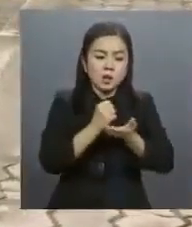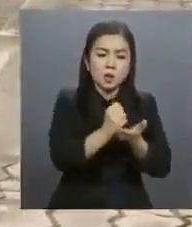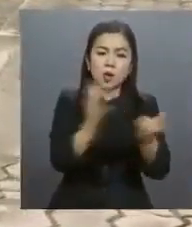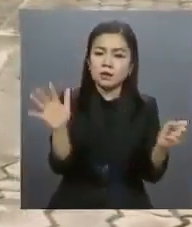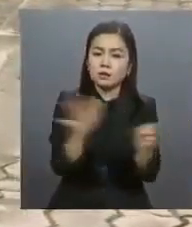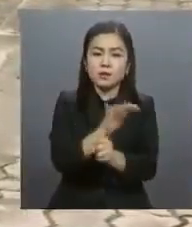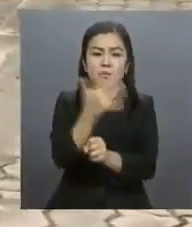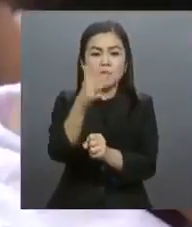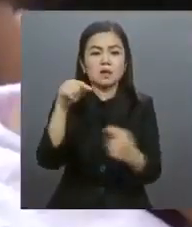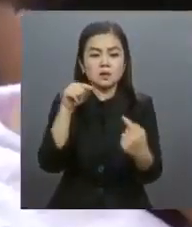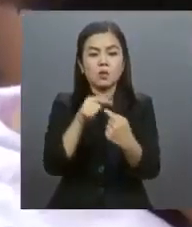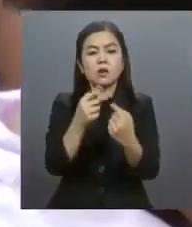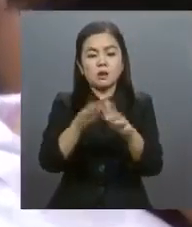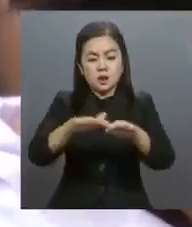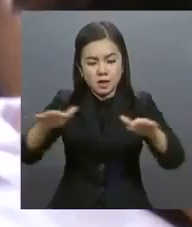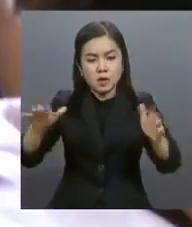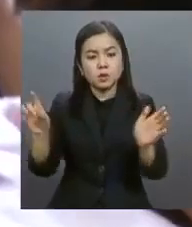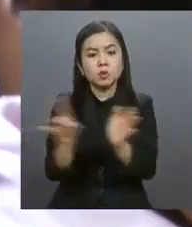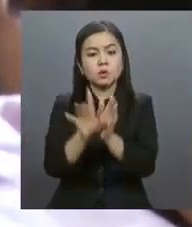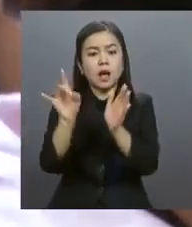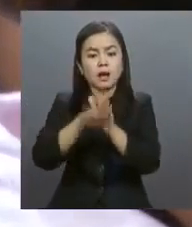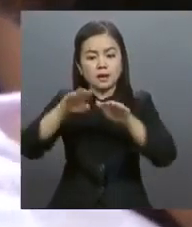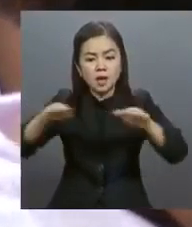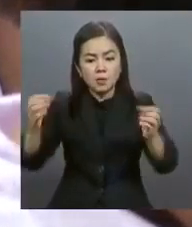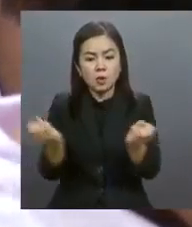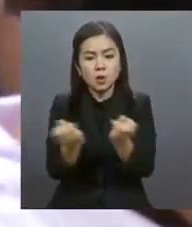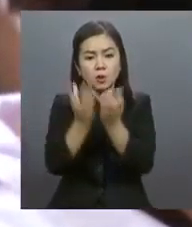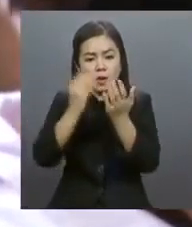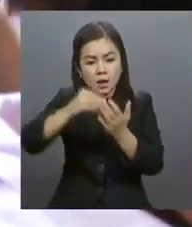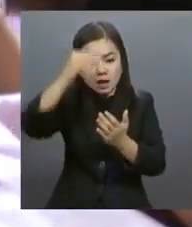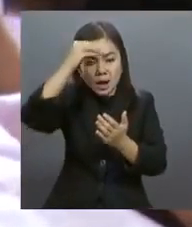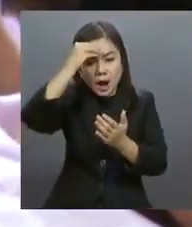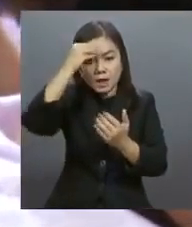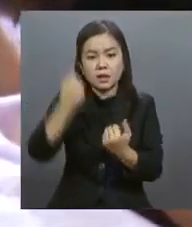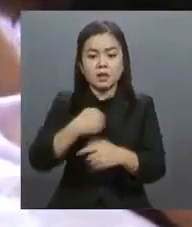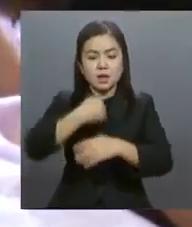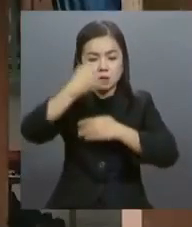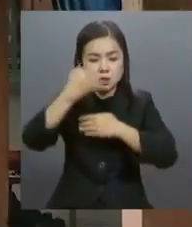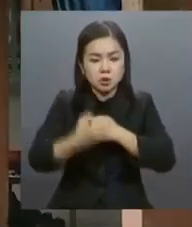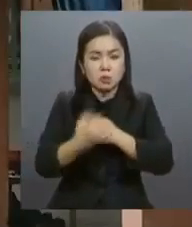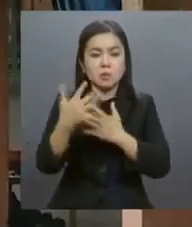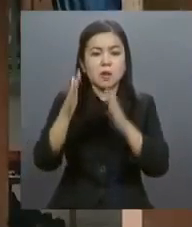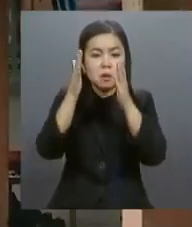งตัวเด็กจึงมีเด็กหลุดจากระบบการศึกษาในประเทศไทยกว่า300,000 คนค่ะ